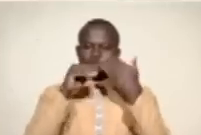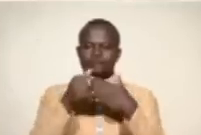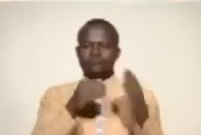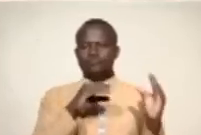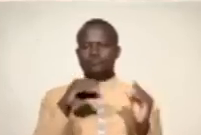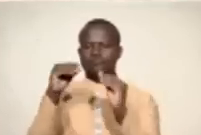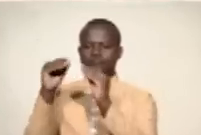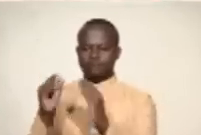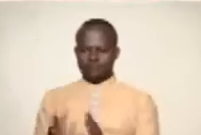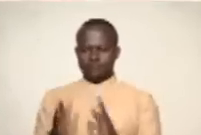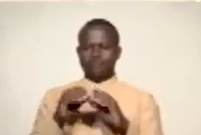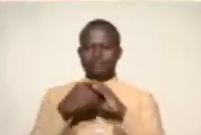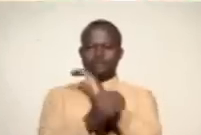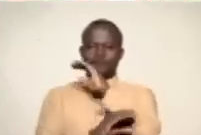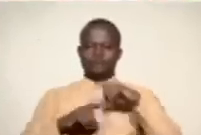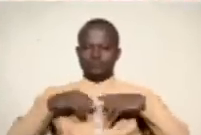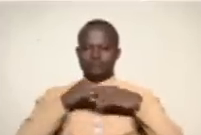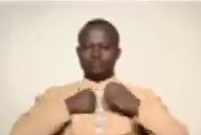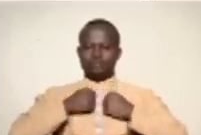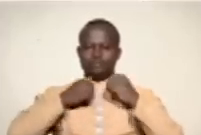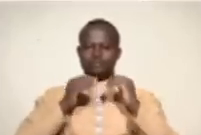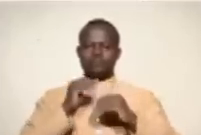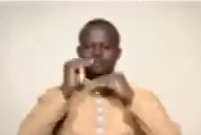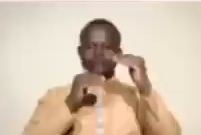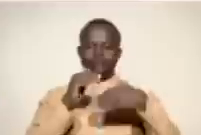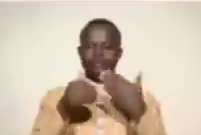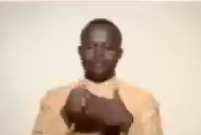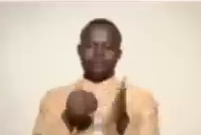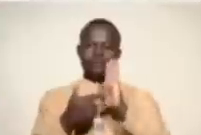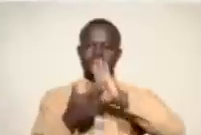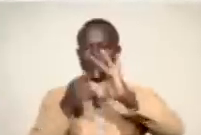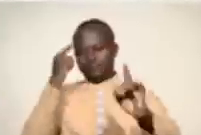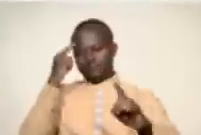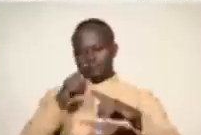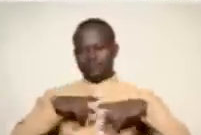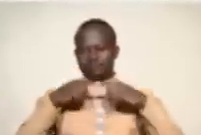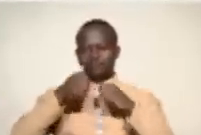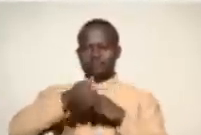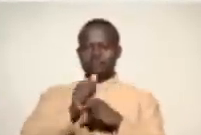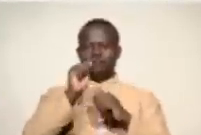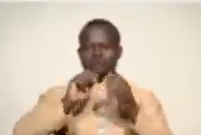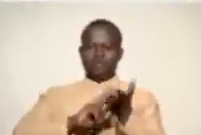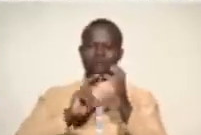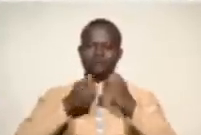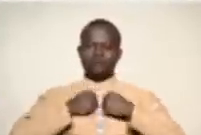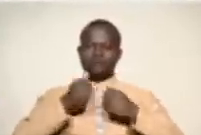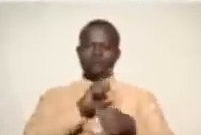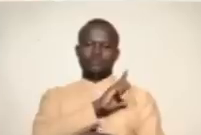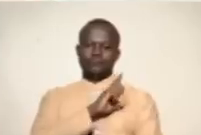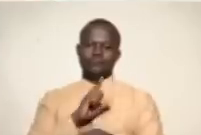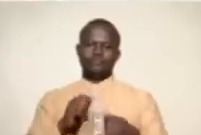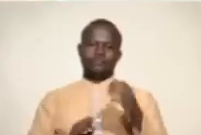abimukira b'abanyamahanga baba mu Rwanda mu rwego rwo gutura kandi bagamije kwibeshaho bemeza ko u Rwanda ari igihugu kibaha amahirwe